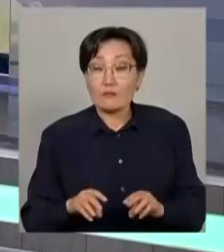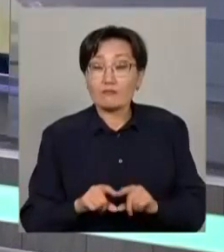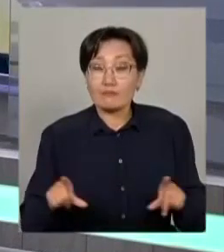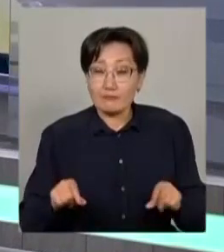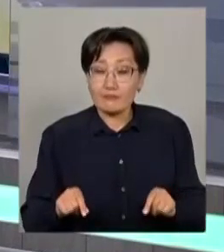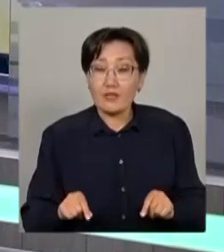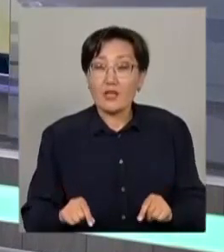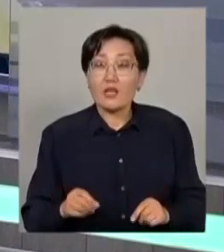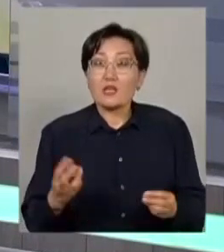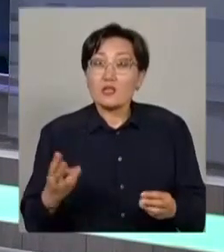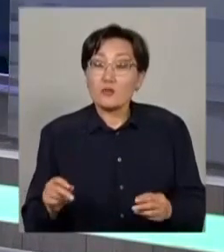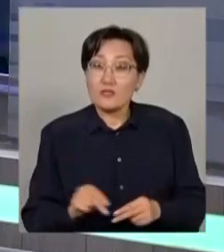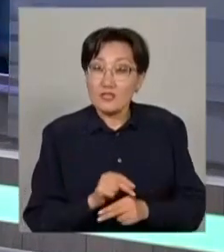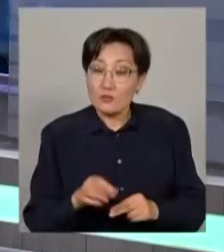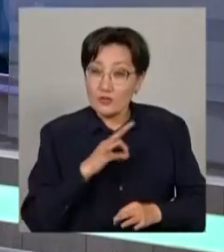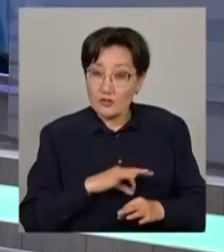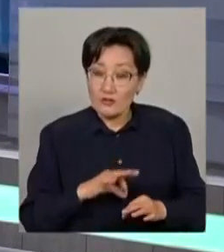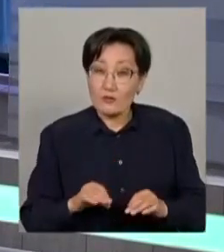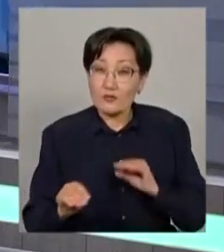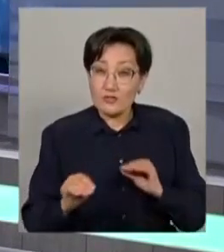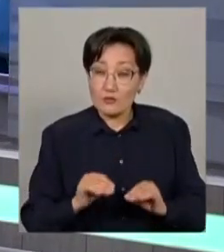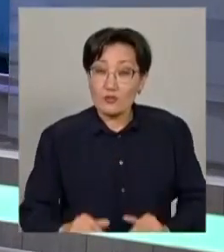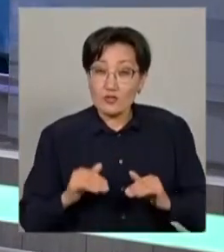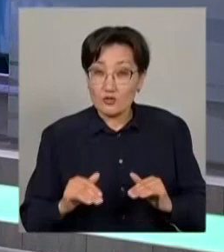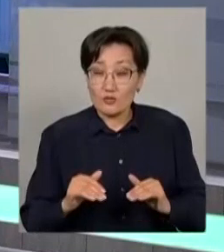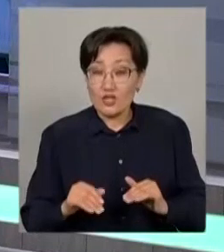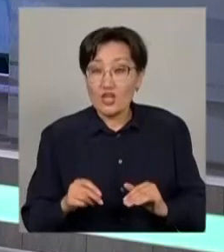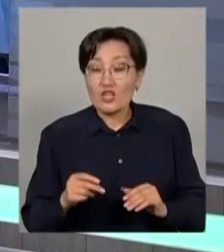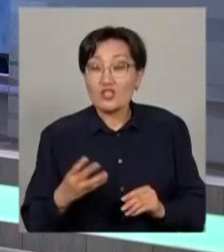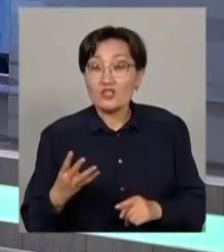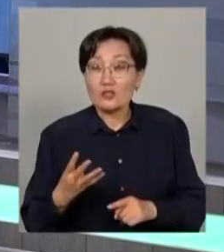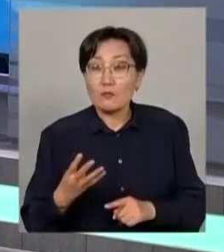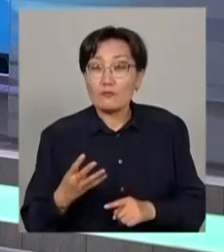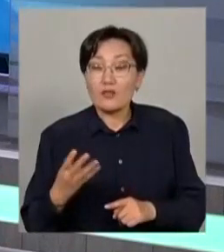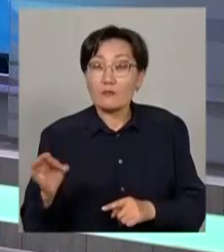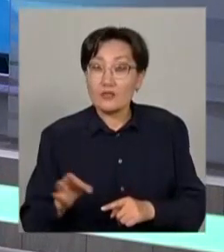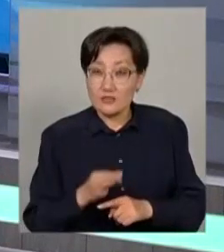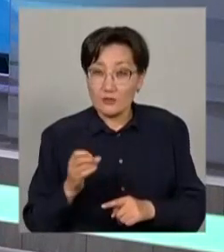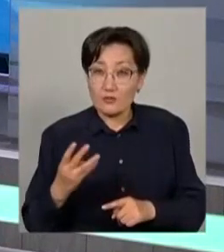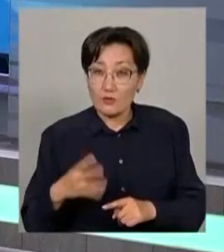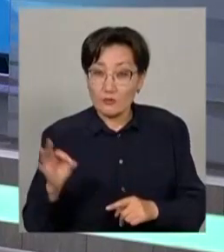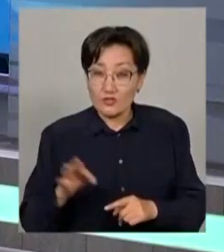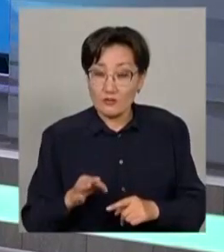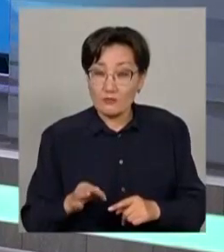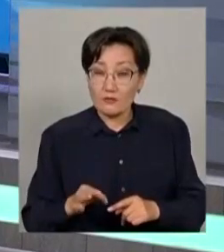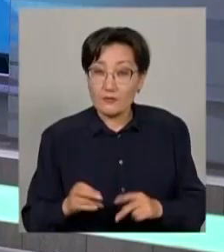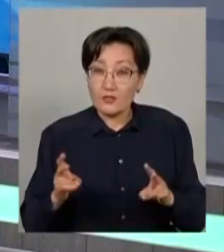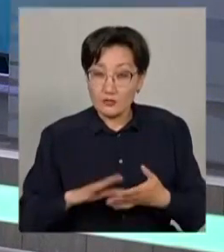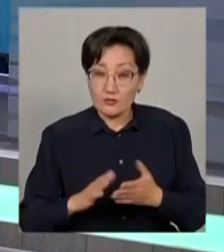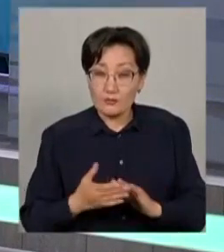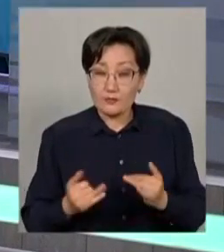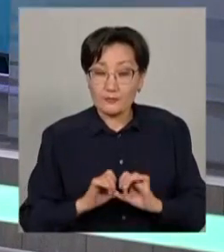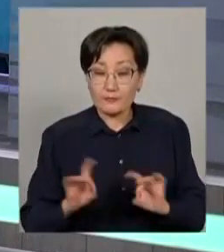из-за неправильного монтажа и использования электрооборудования выросло на более чем четверть. Далее Насипова о ситуации с аварийным жильем в